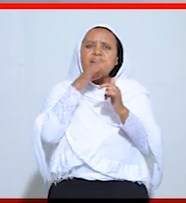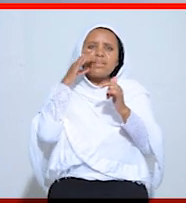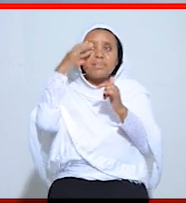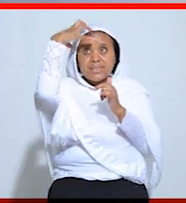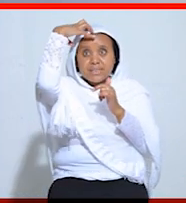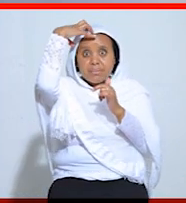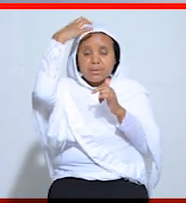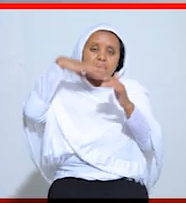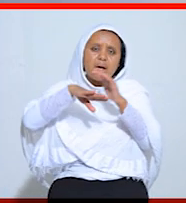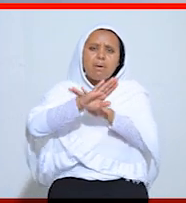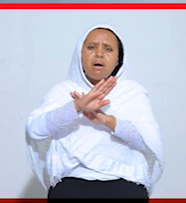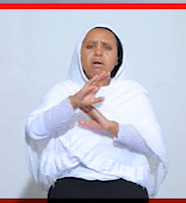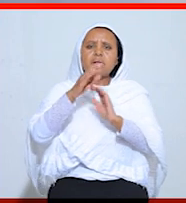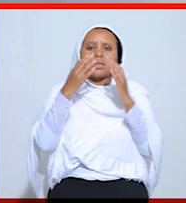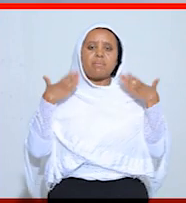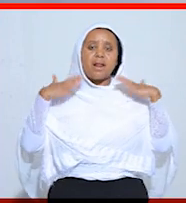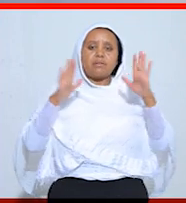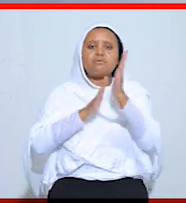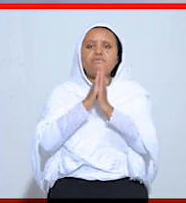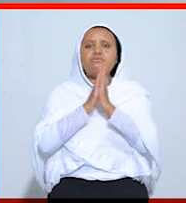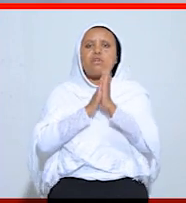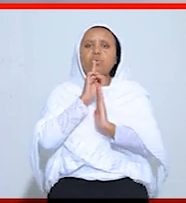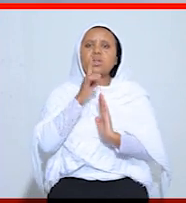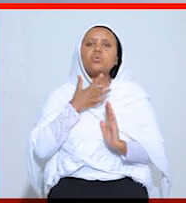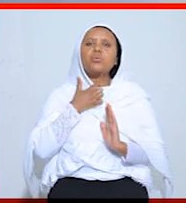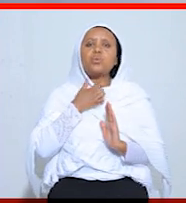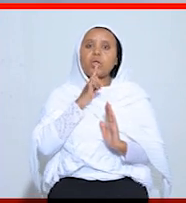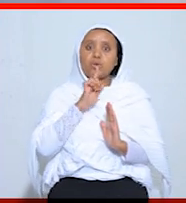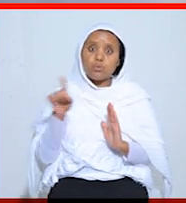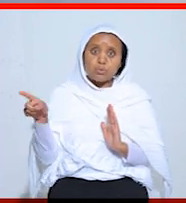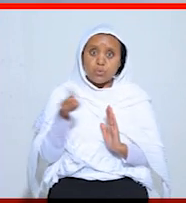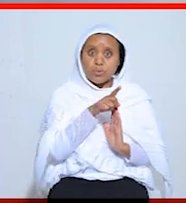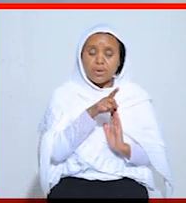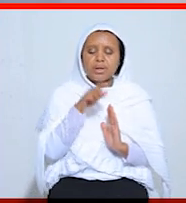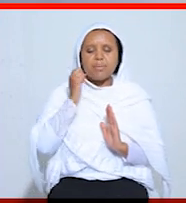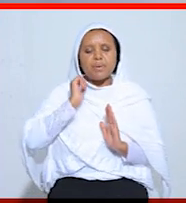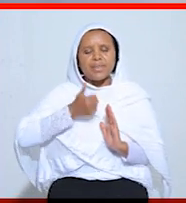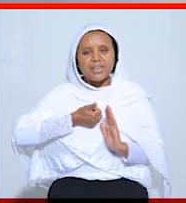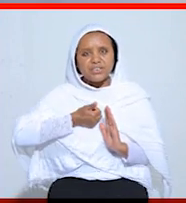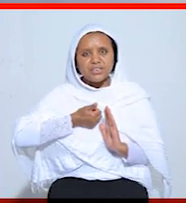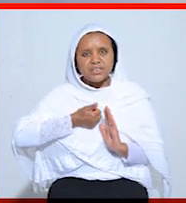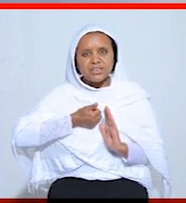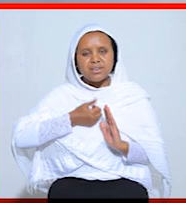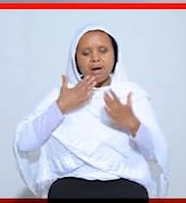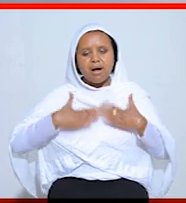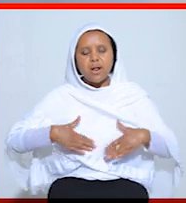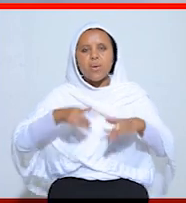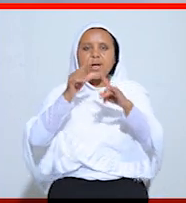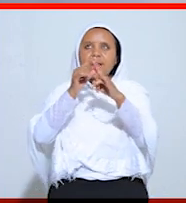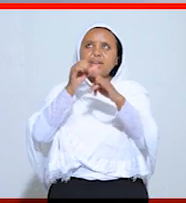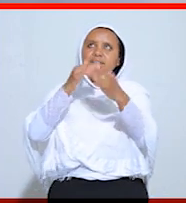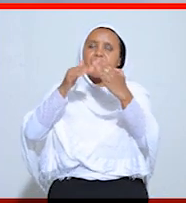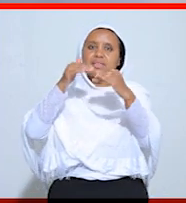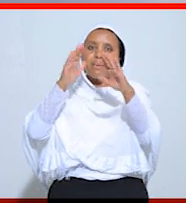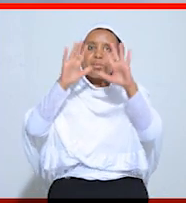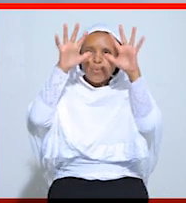ወደ ገነት ወደ መንግስተ ሰማያት እንዲገባ የመላእክት ፍላጎታቸው ምኞታቸው ስለሆነ እመቤታችንን አካላዊ